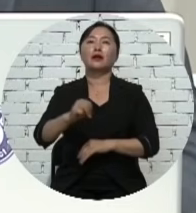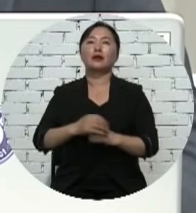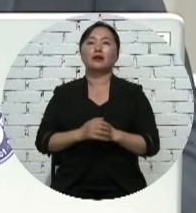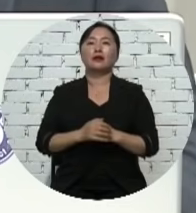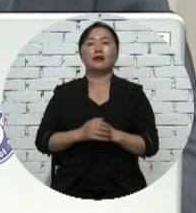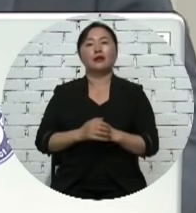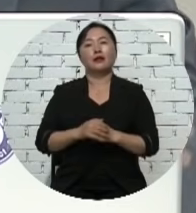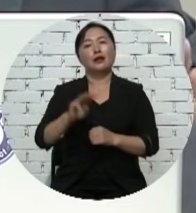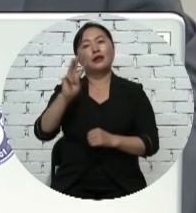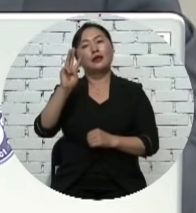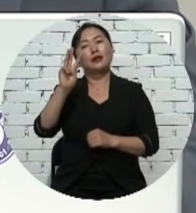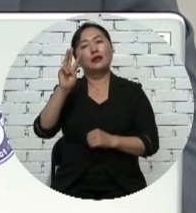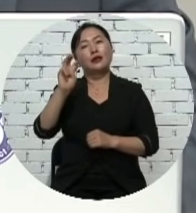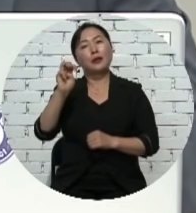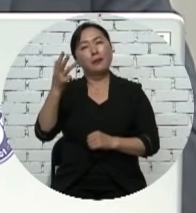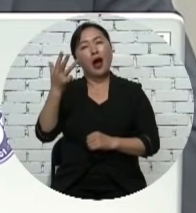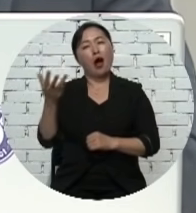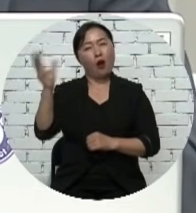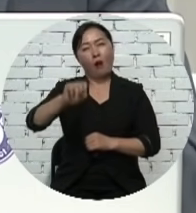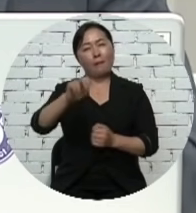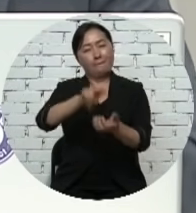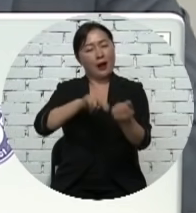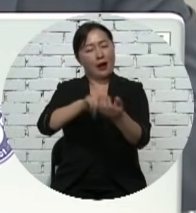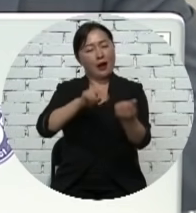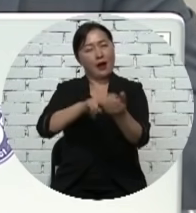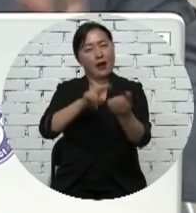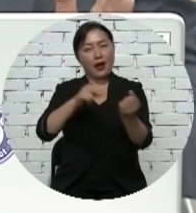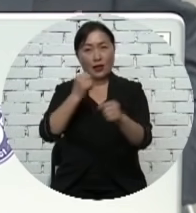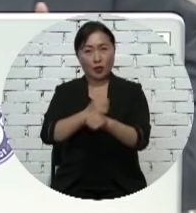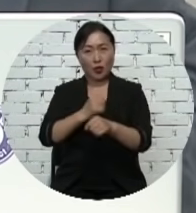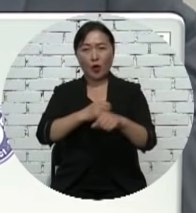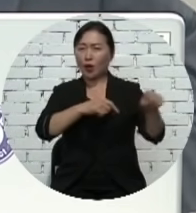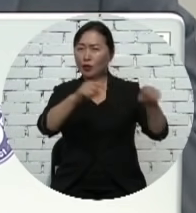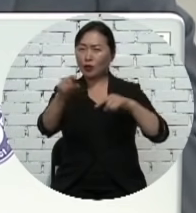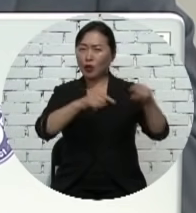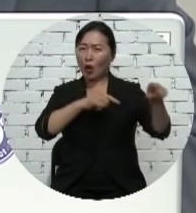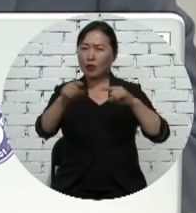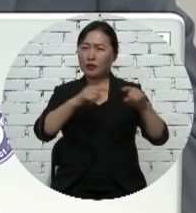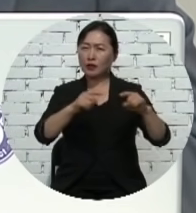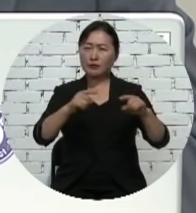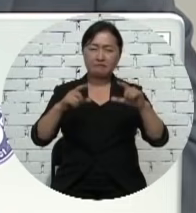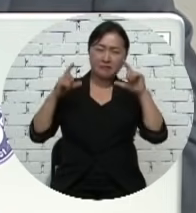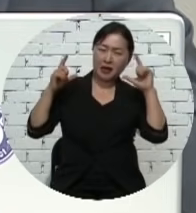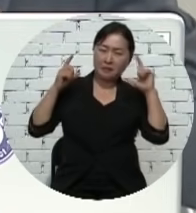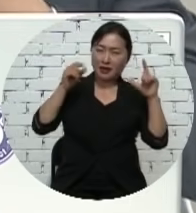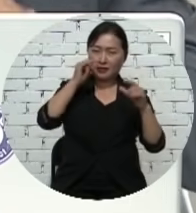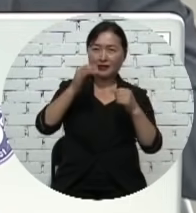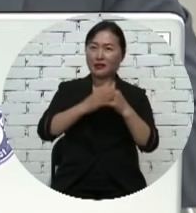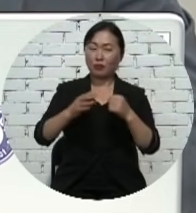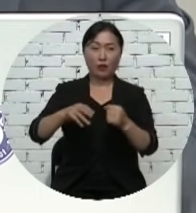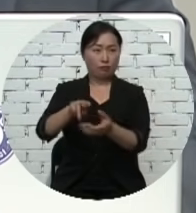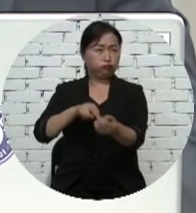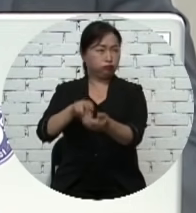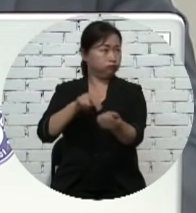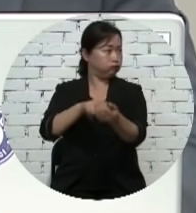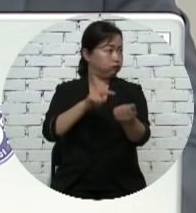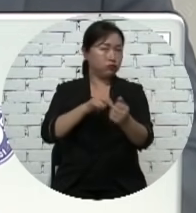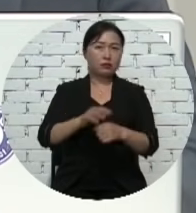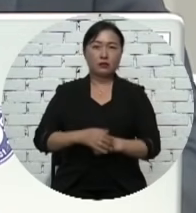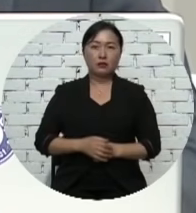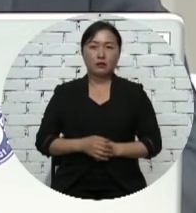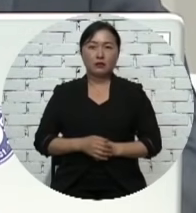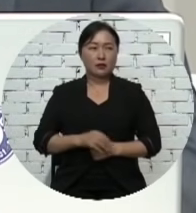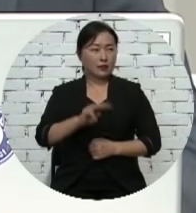38억 원어치를 팔아가지고 지금. 근데 이분이 그러니까 정치로 유명세를 얻어가지고 그렇게 지금 서민들한테 300만